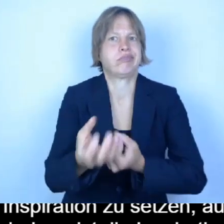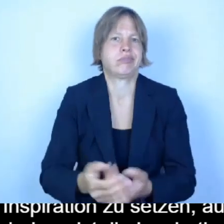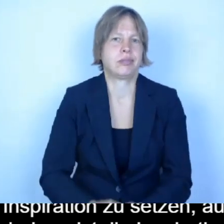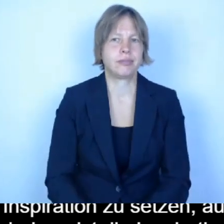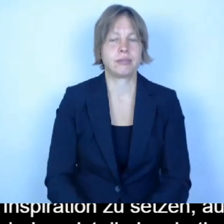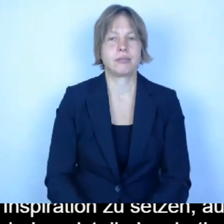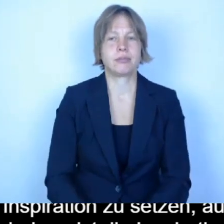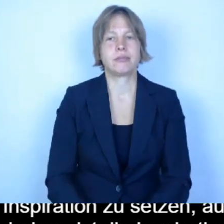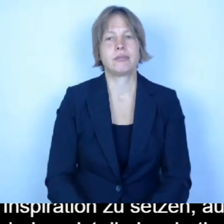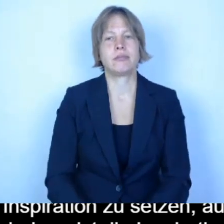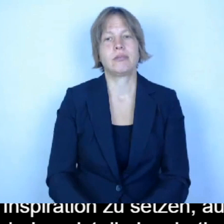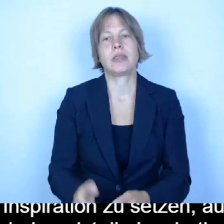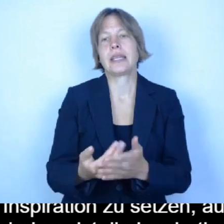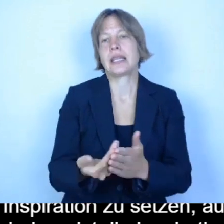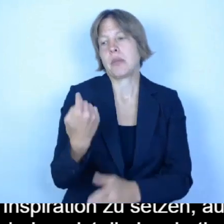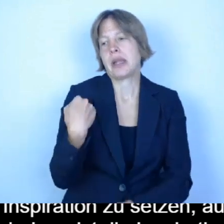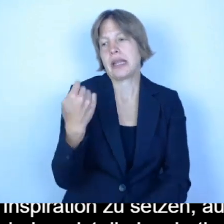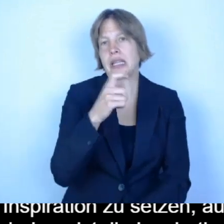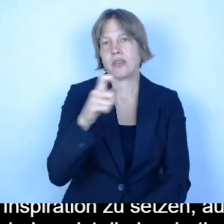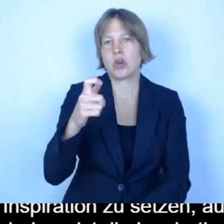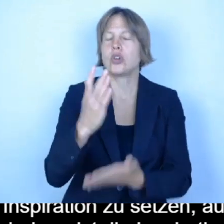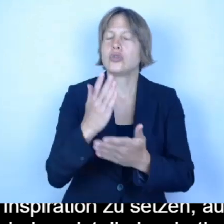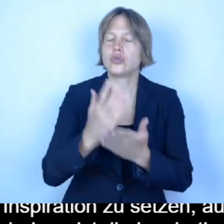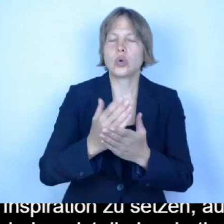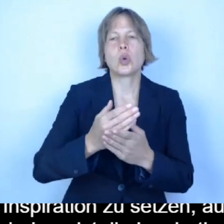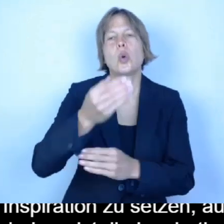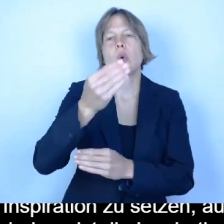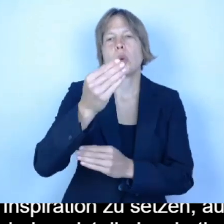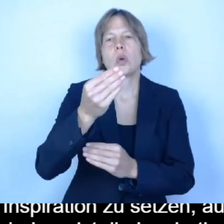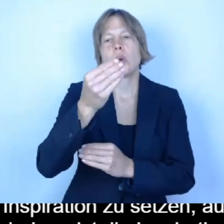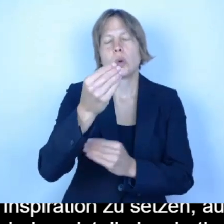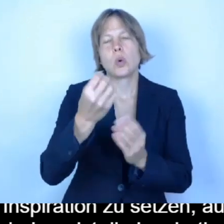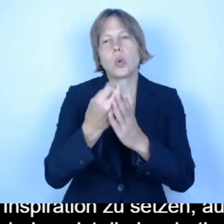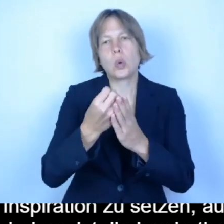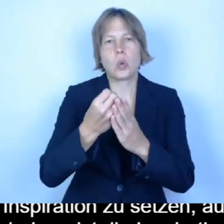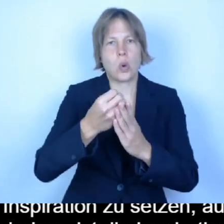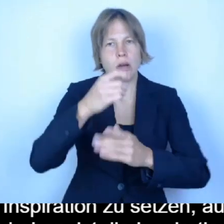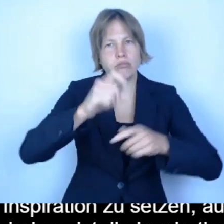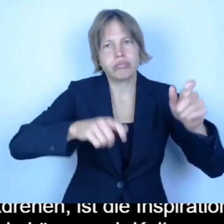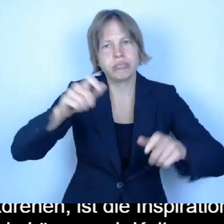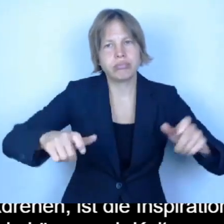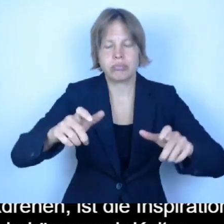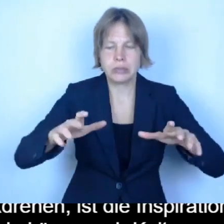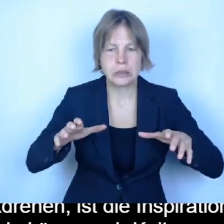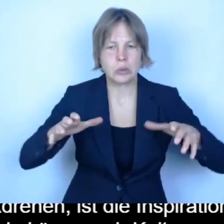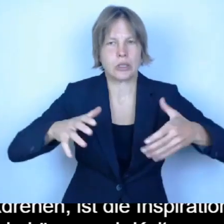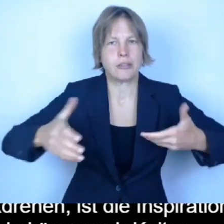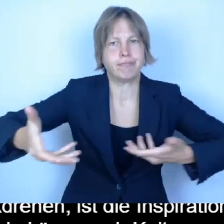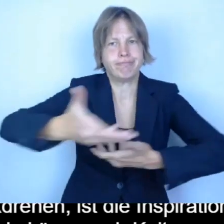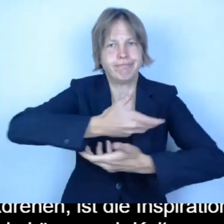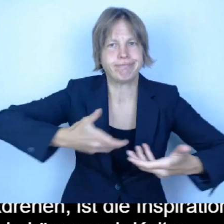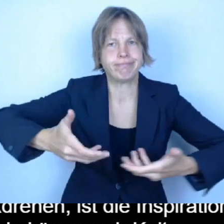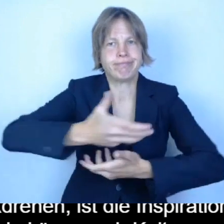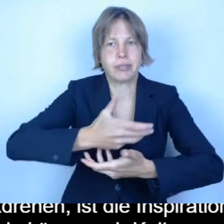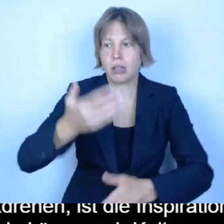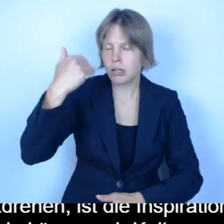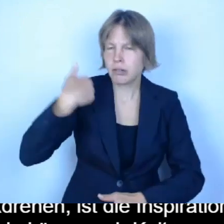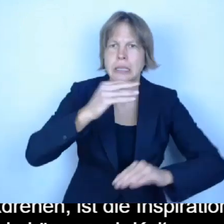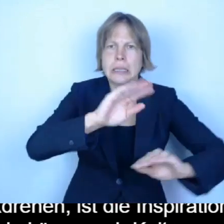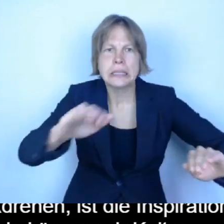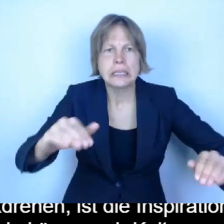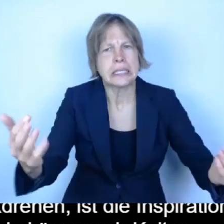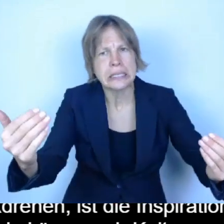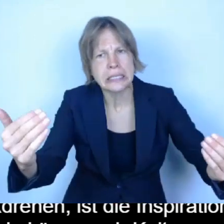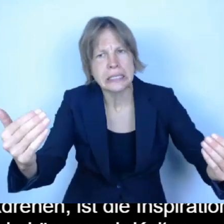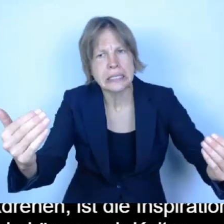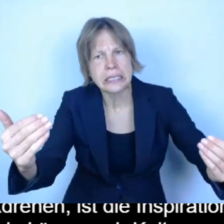Branchen zusammengesetzt. Es gab den Aufruf aus der Kulturszene. Wir haben den angenommen, aufgenommen, haben dann ein Gespräch gemacht